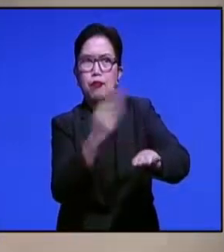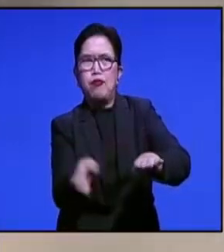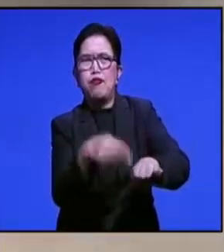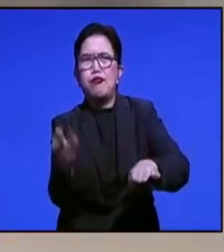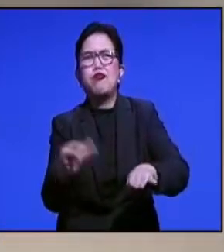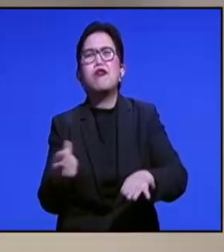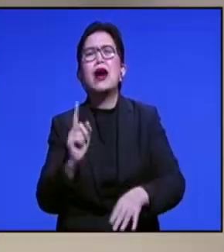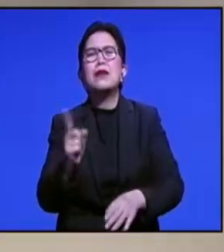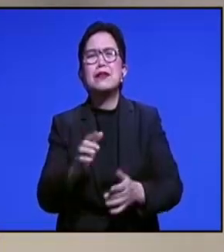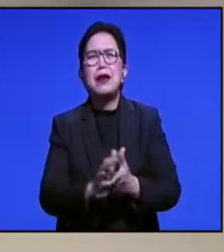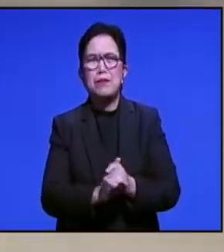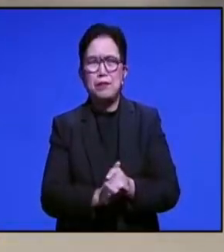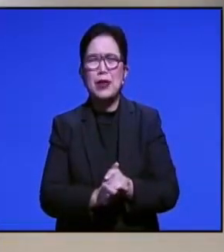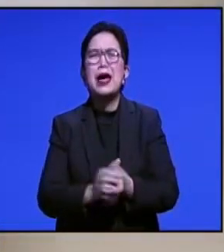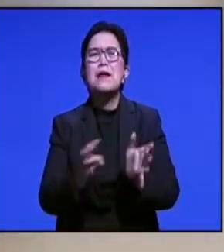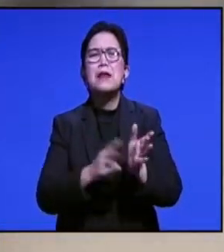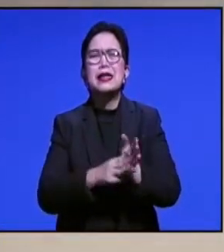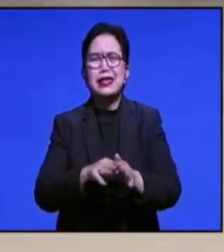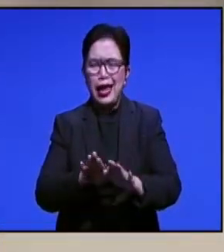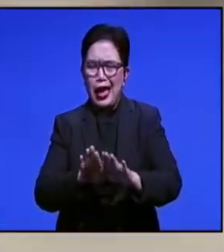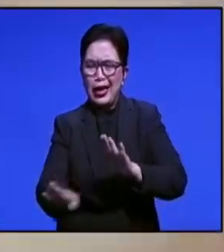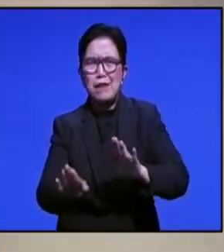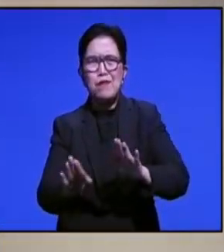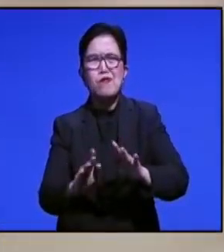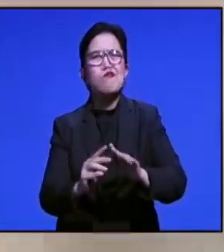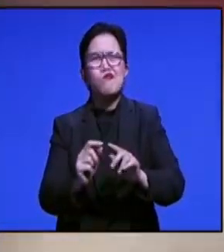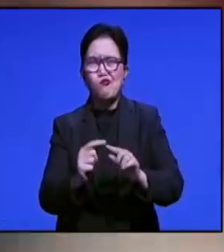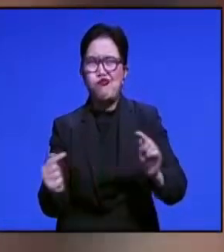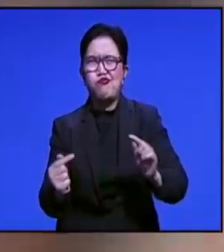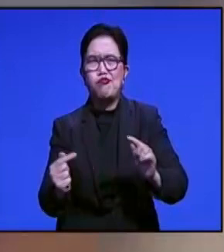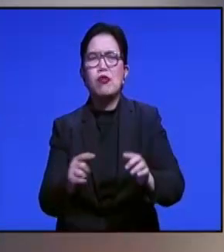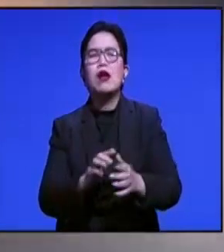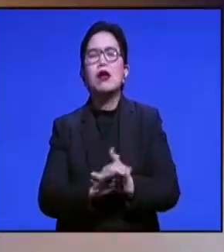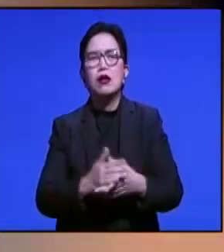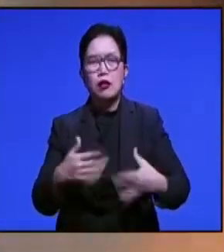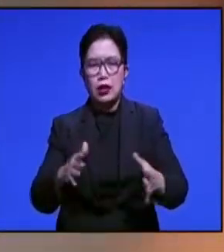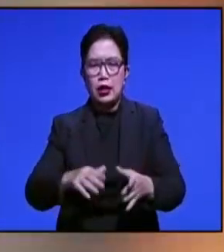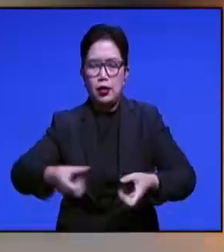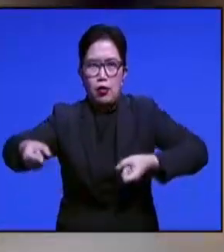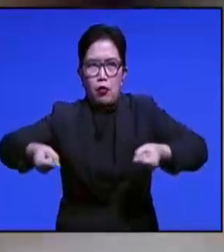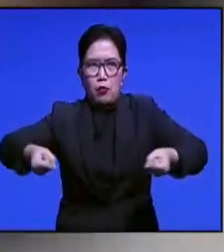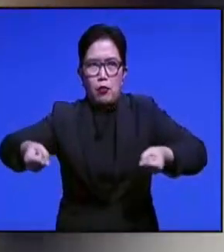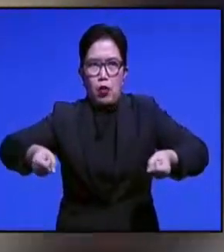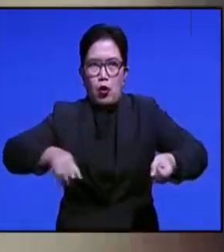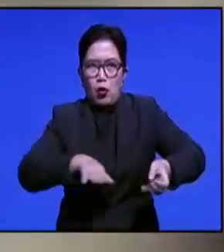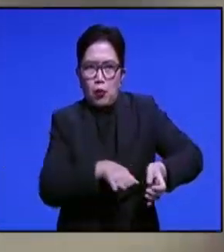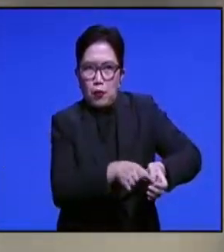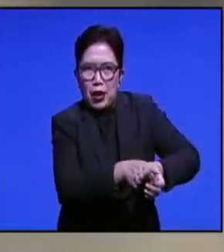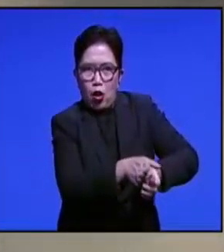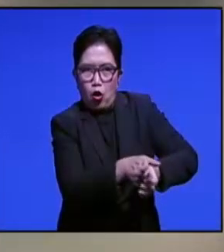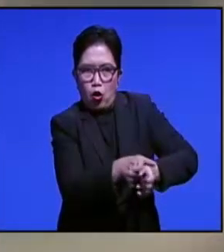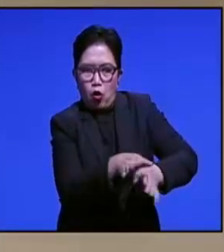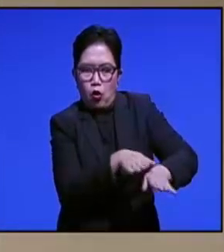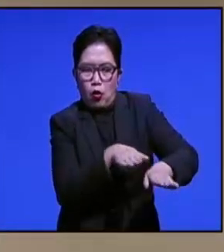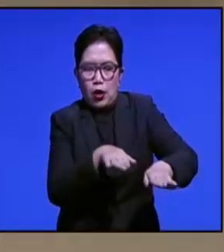rem. Pengemudi kemudian mengarahkan laju truk ke dalam rest area. Namun saat berbelok, truk justru berguling